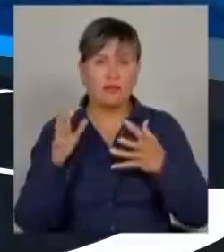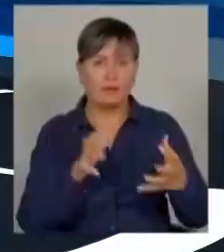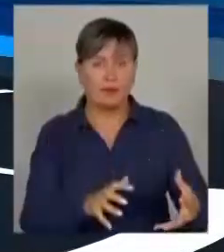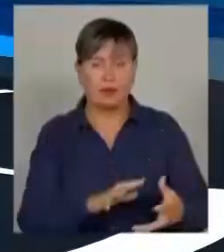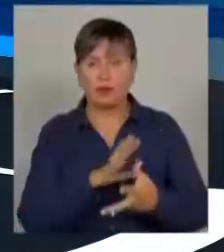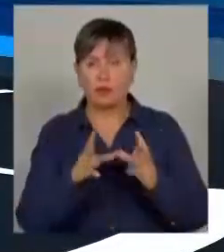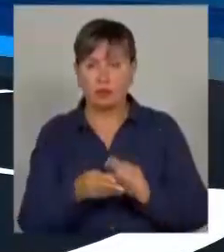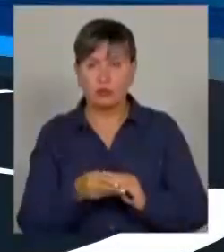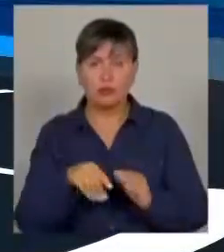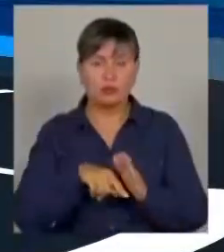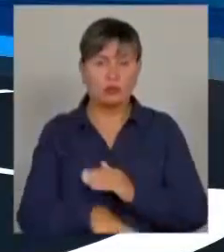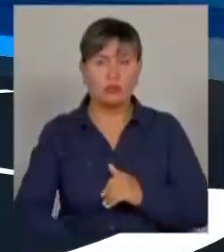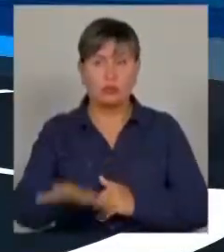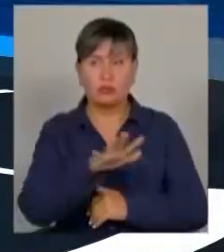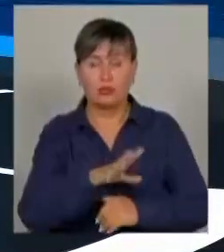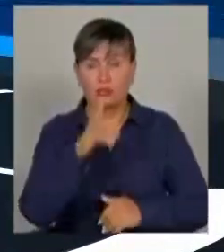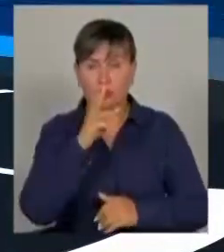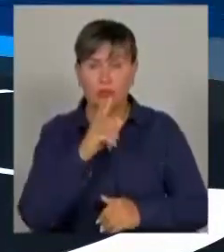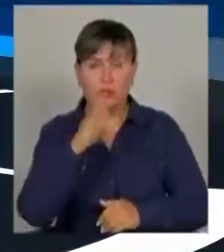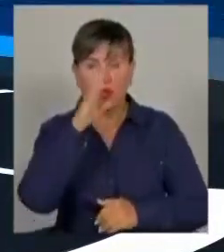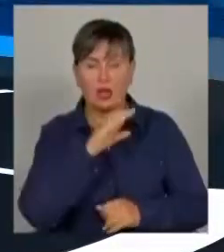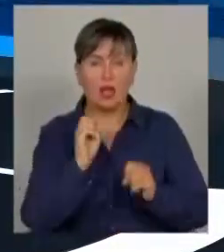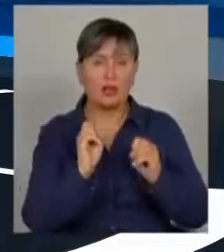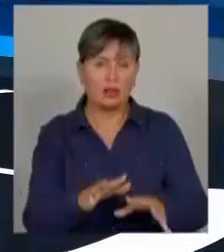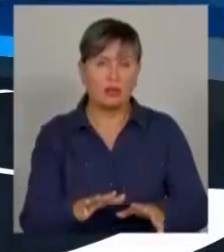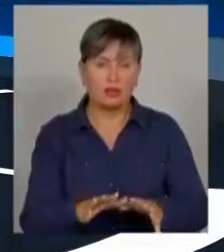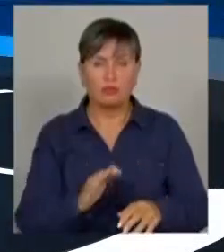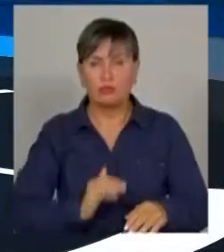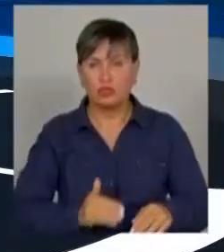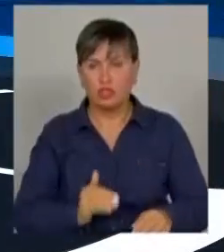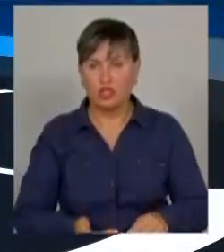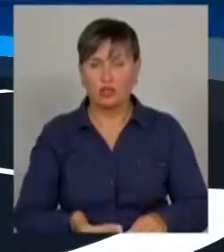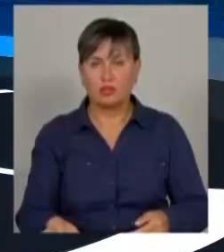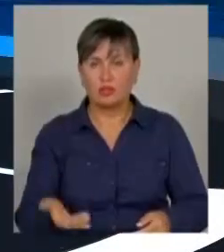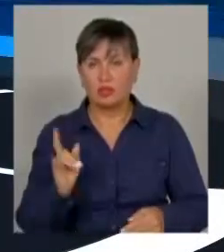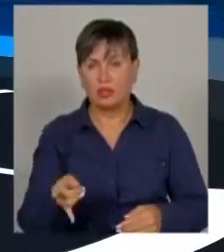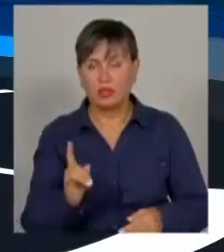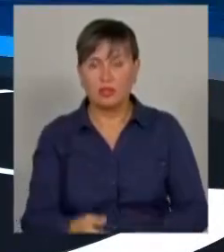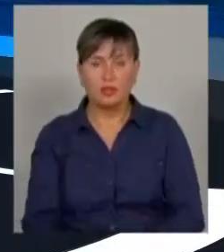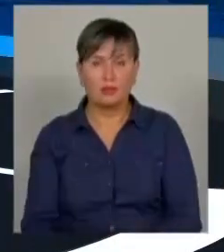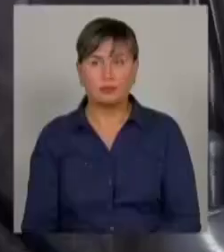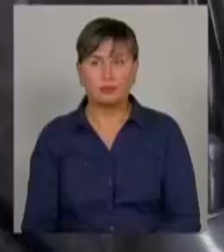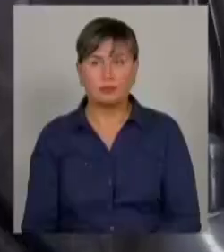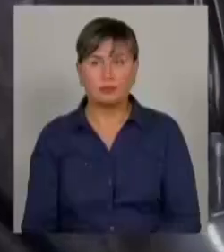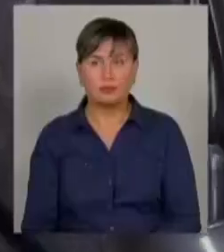В результате львиную долю зарплаты родители отдают на частный извоз. Рустам Ралбаев продолжит.